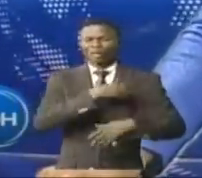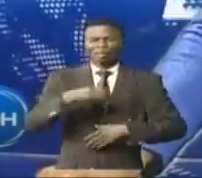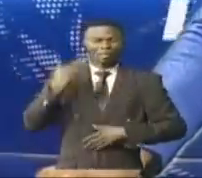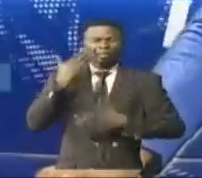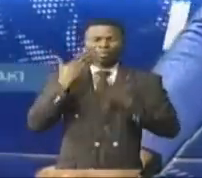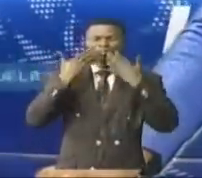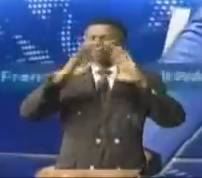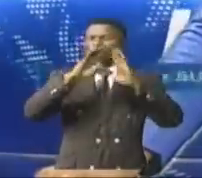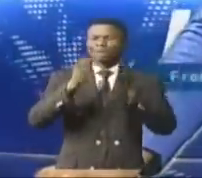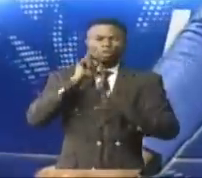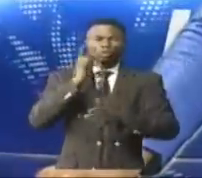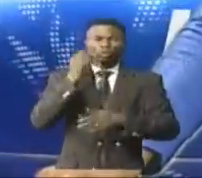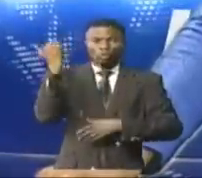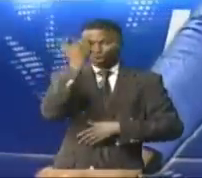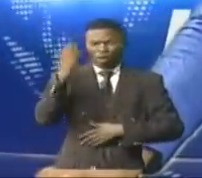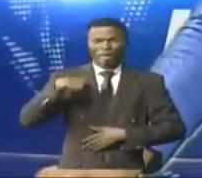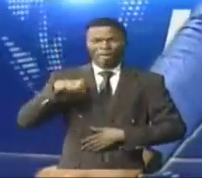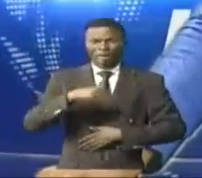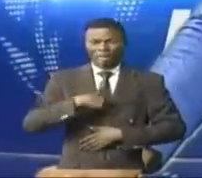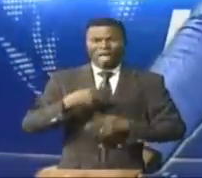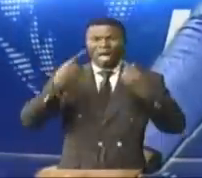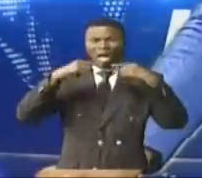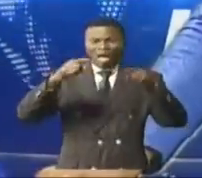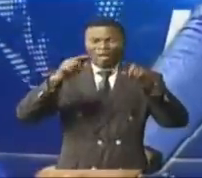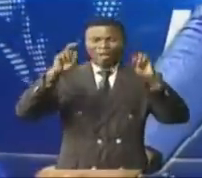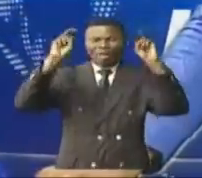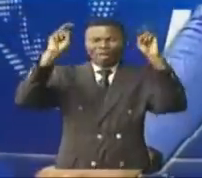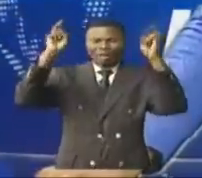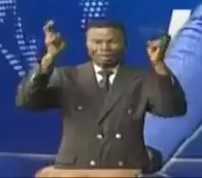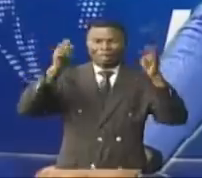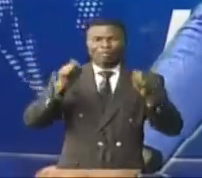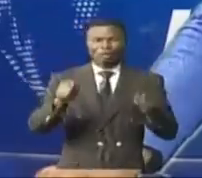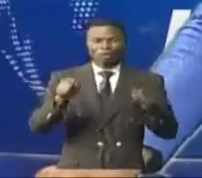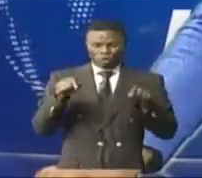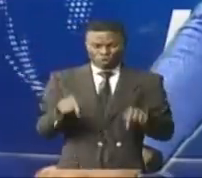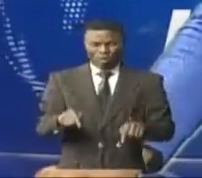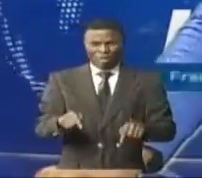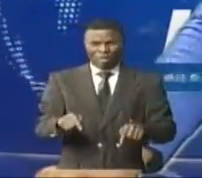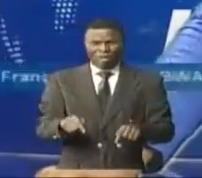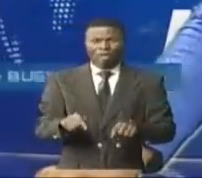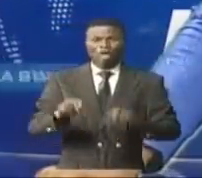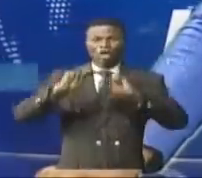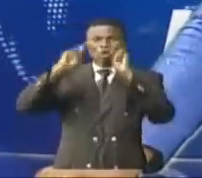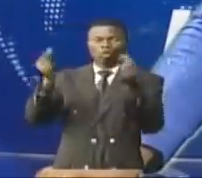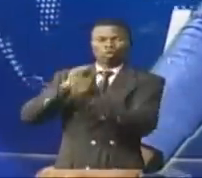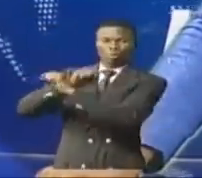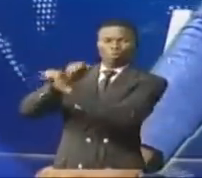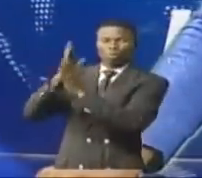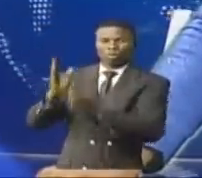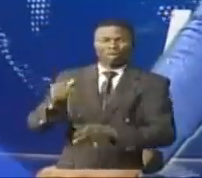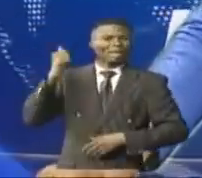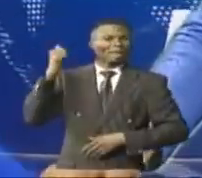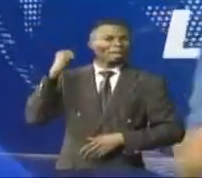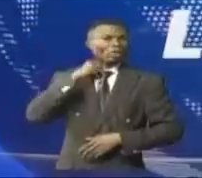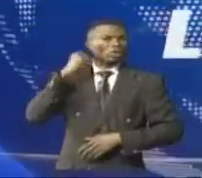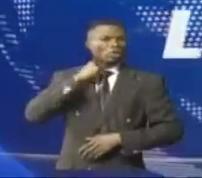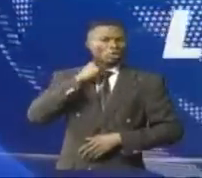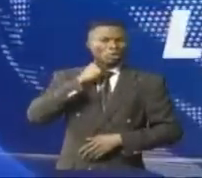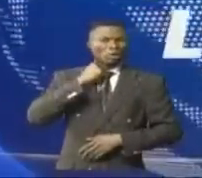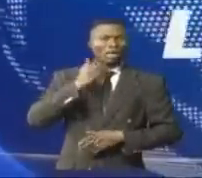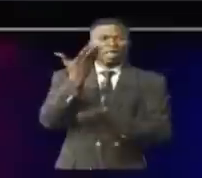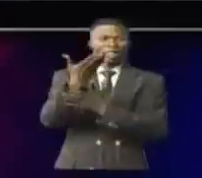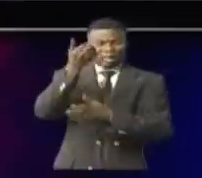l'avoir suivi à travers le monde. Je rappelle l'une des principales informations. Le CINAMED lance à partir de demain un mouvement